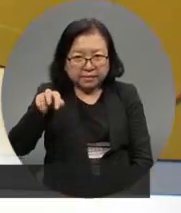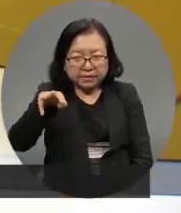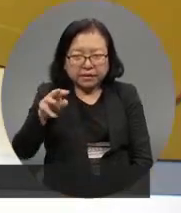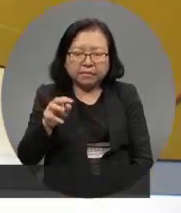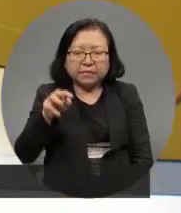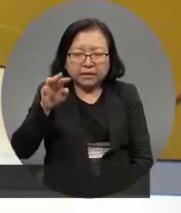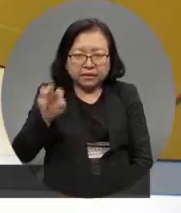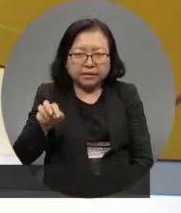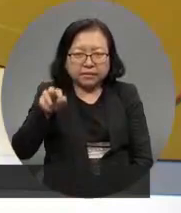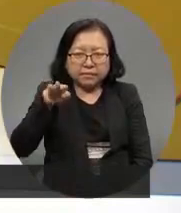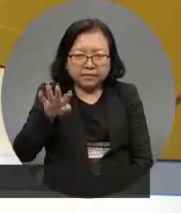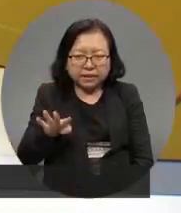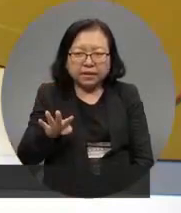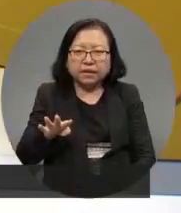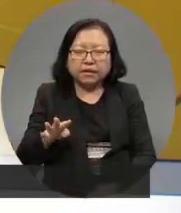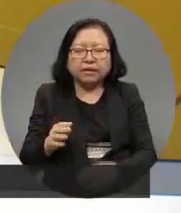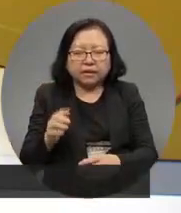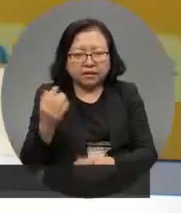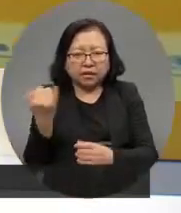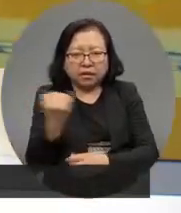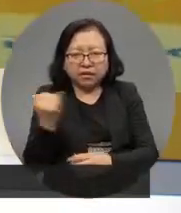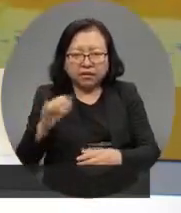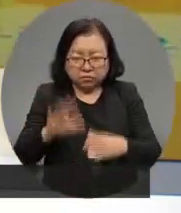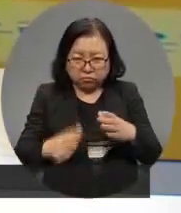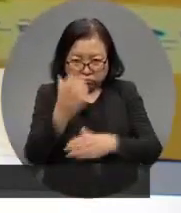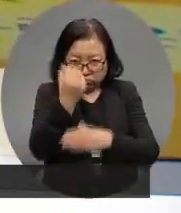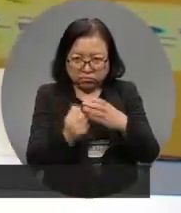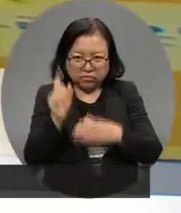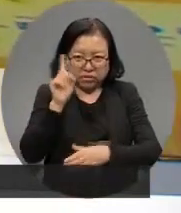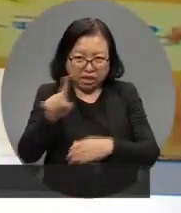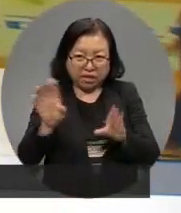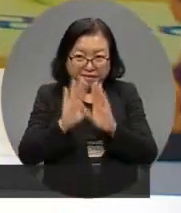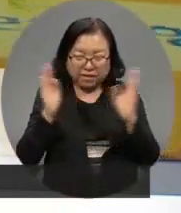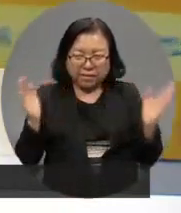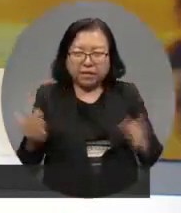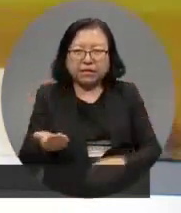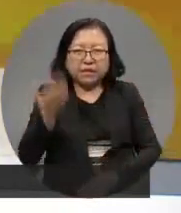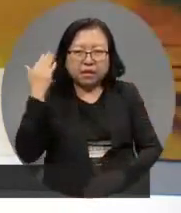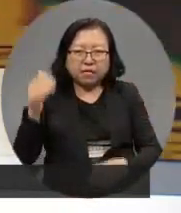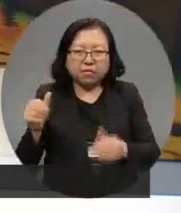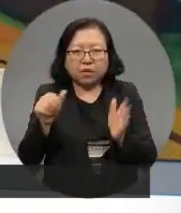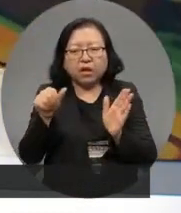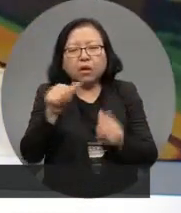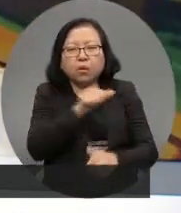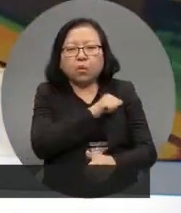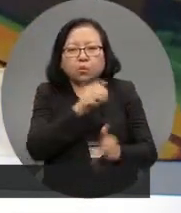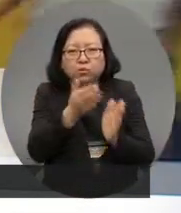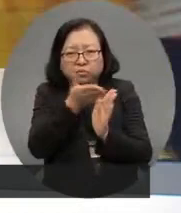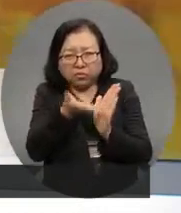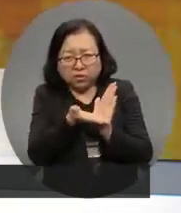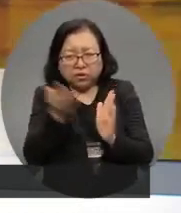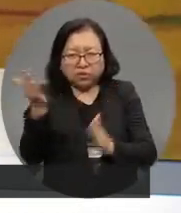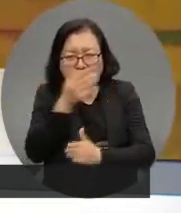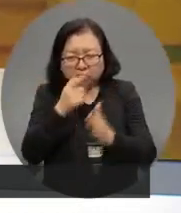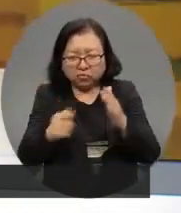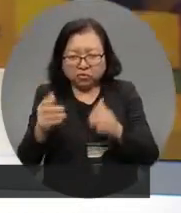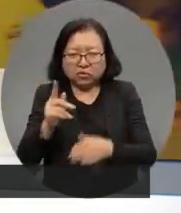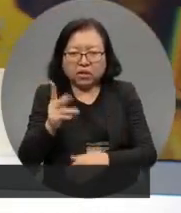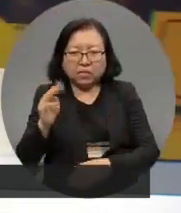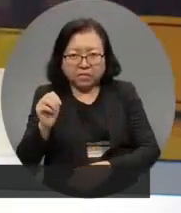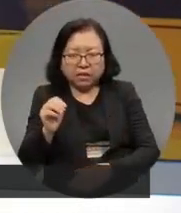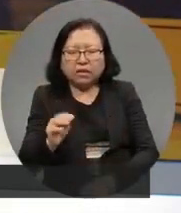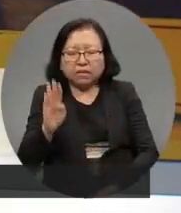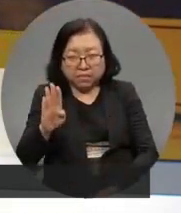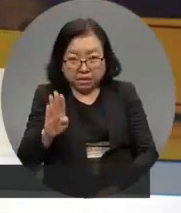2023-24 여자 프로농구가 내일부터 개막합니다. 지난 시즌 5위로 떨어졌던 청주 KB스타즈는